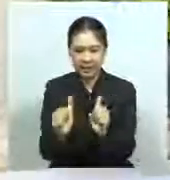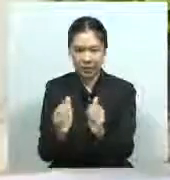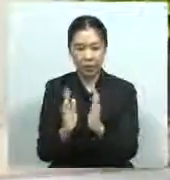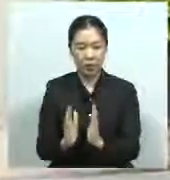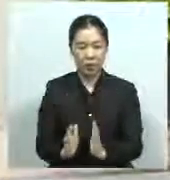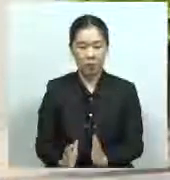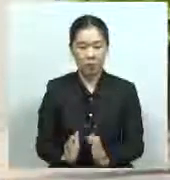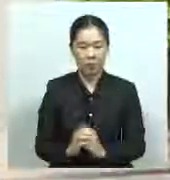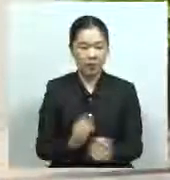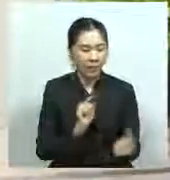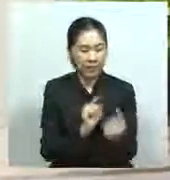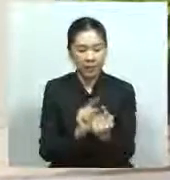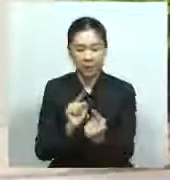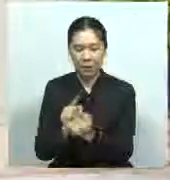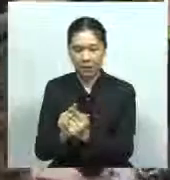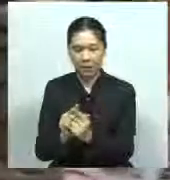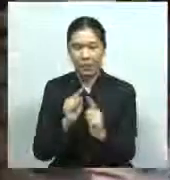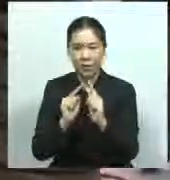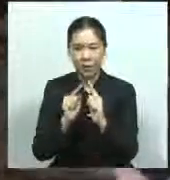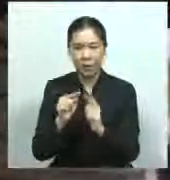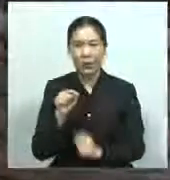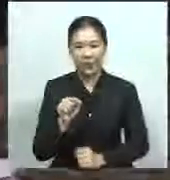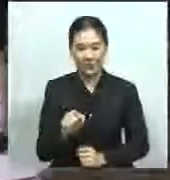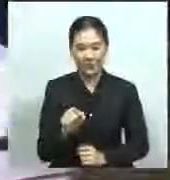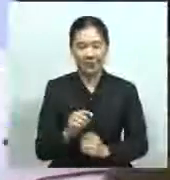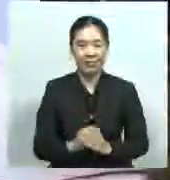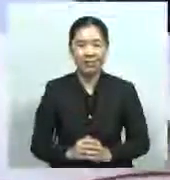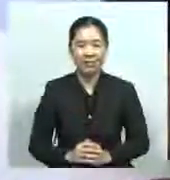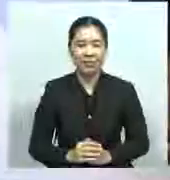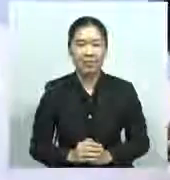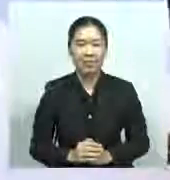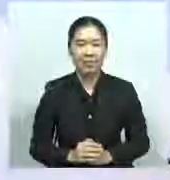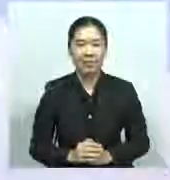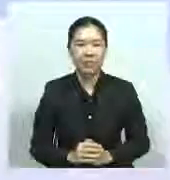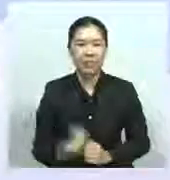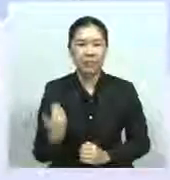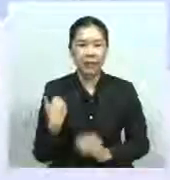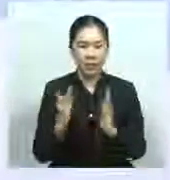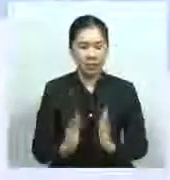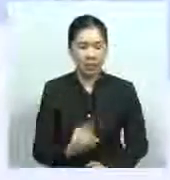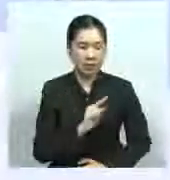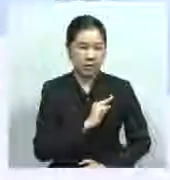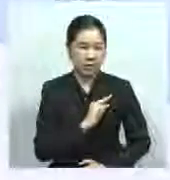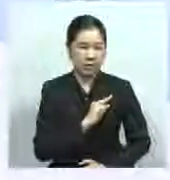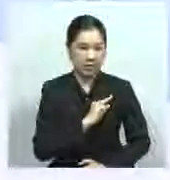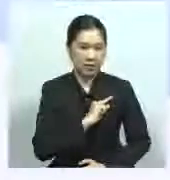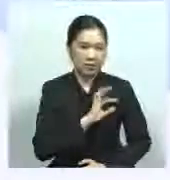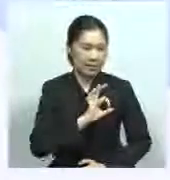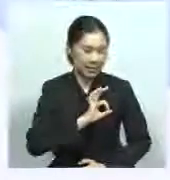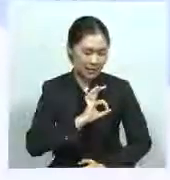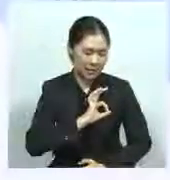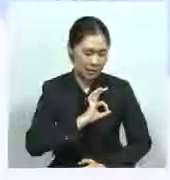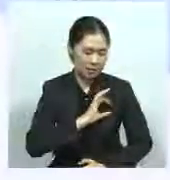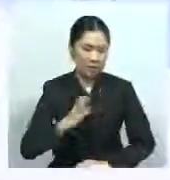จะได้มาพบปะแล้วก็พบเจอกันในพื้นที่แห่งนี้ค่ะนอกจากนี้ก็ยังมีเจ้าหน้าที่รวมถึงสมาชิกพรรค